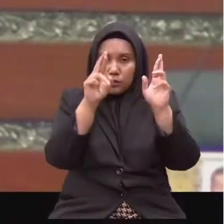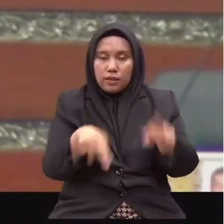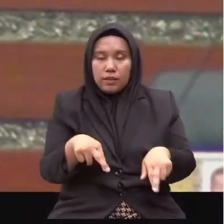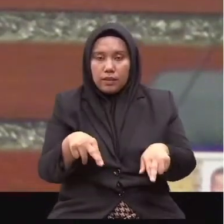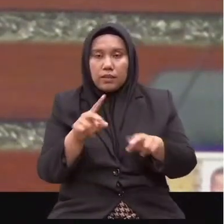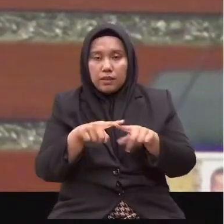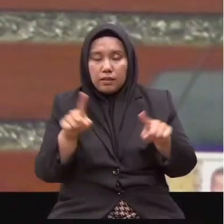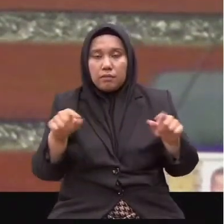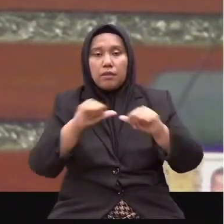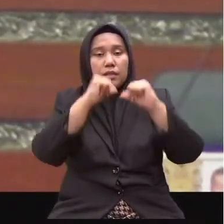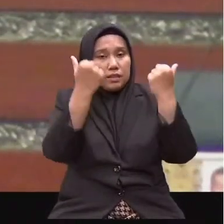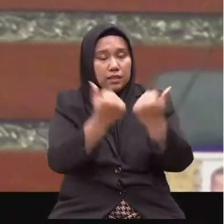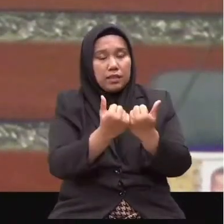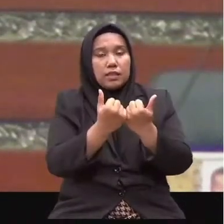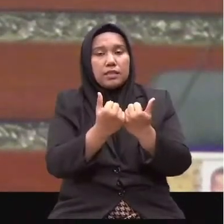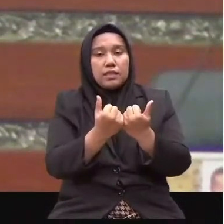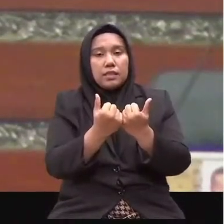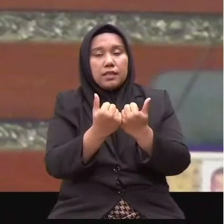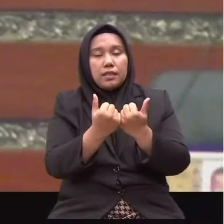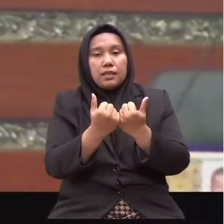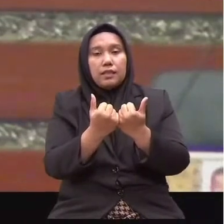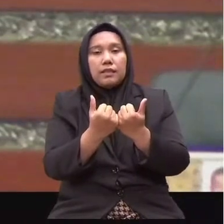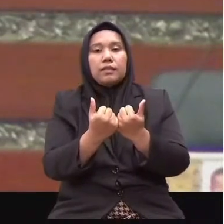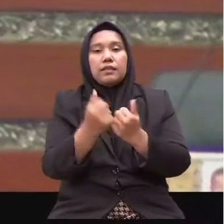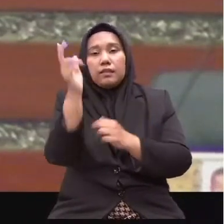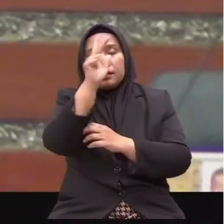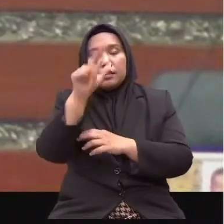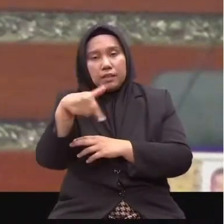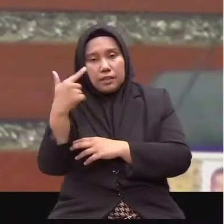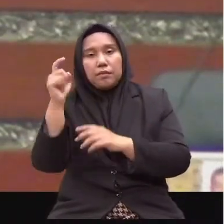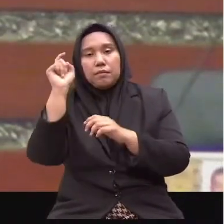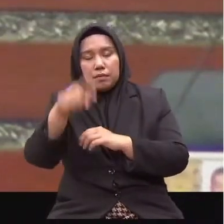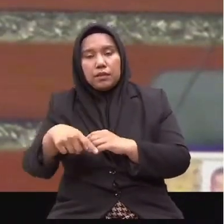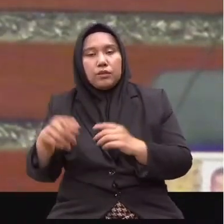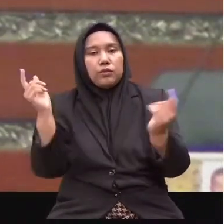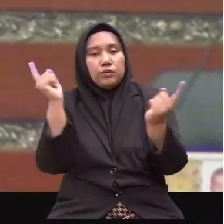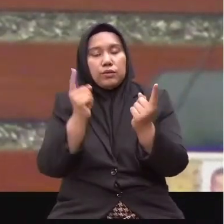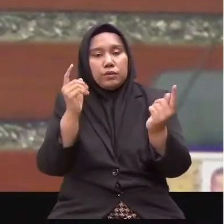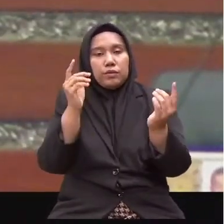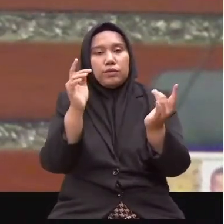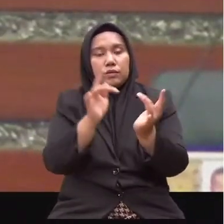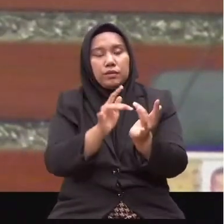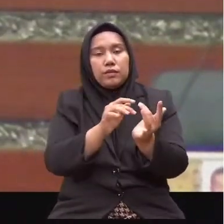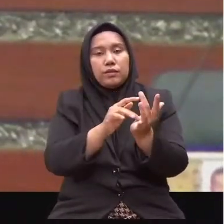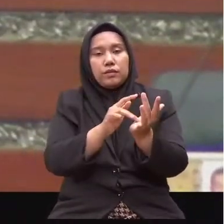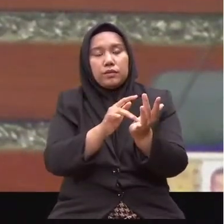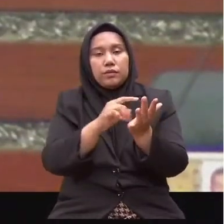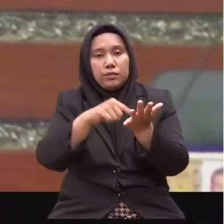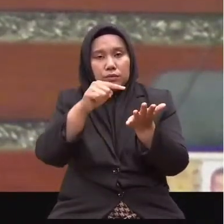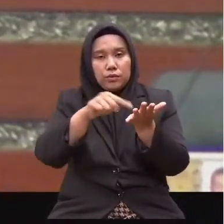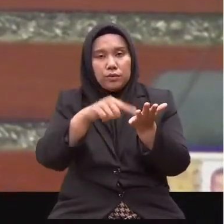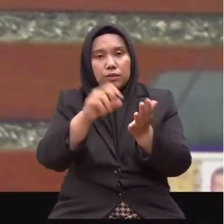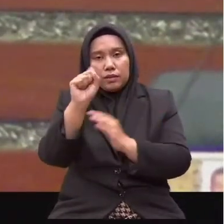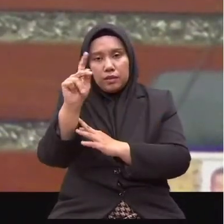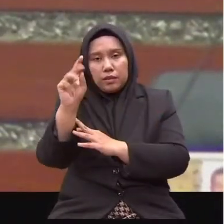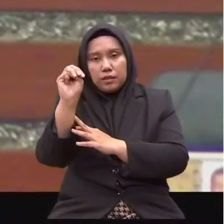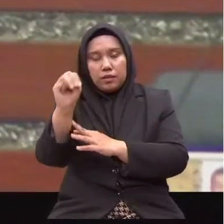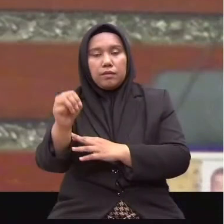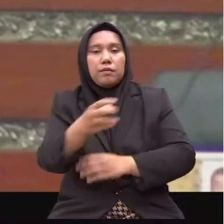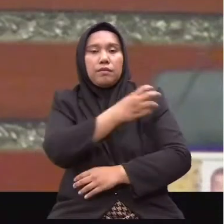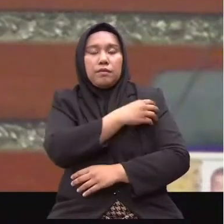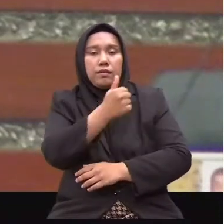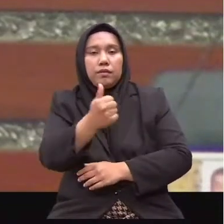kerajaan yang lain rujuk kepada skmm jadi kita patutnya membekaskan untuk kepentingan